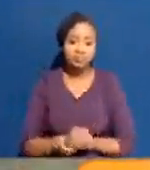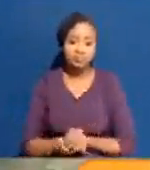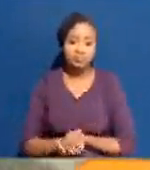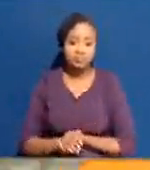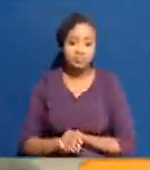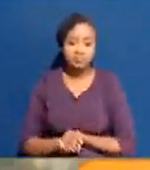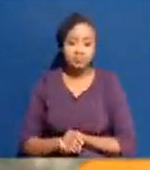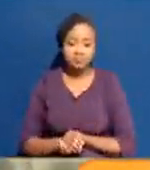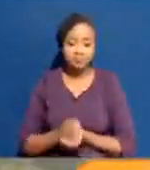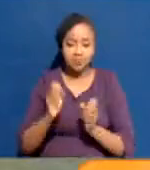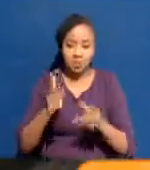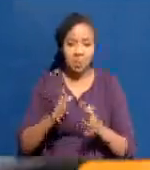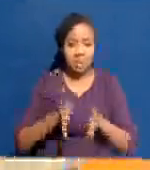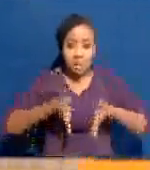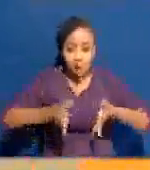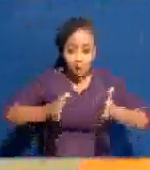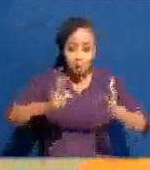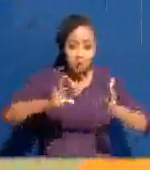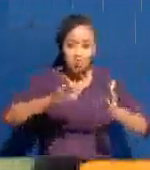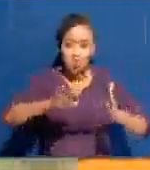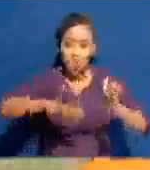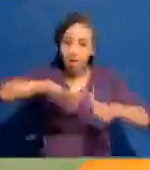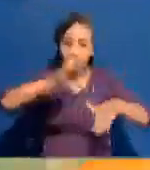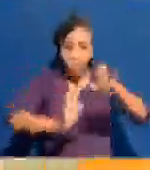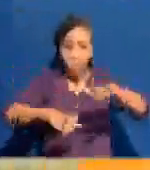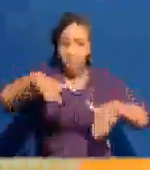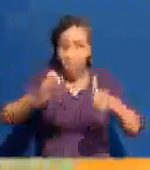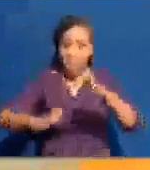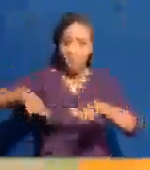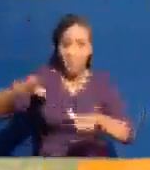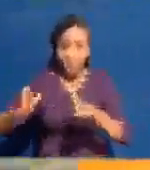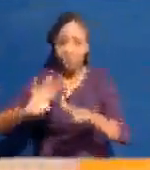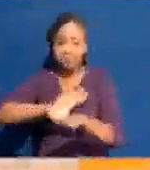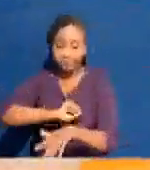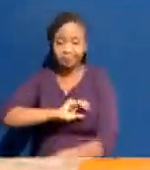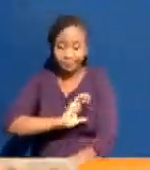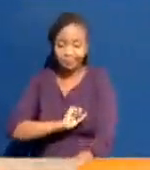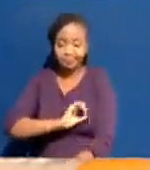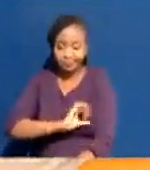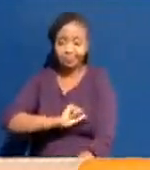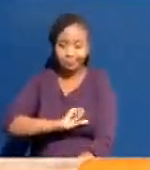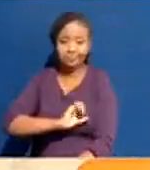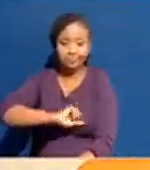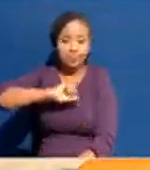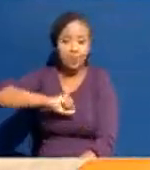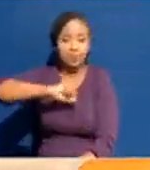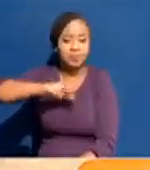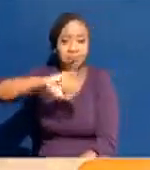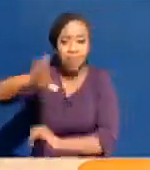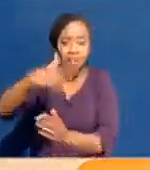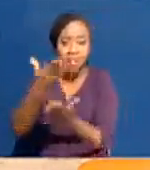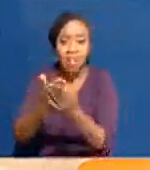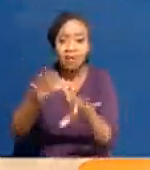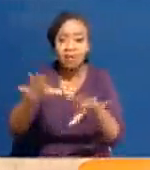Baada ya kustahimili ubovu wa barabara hii kwenye safari yetu, tunawasili katika soko la Losuk, na kwa kuwa tunafahamu hali